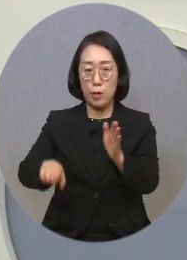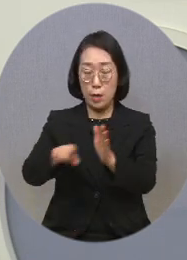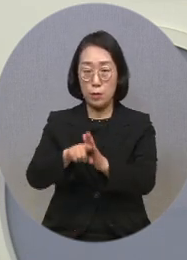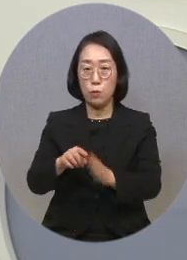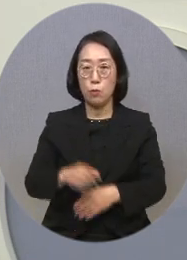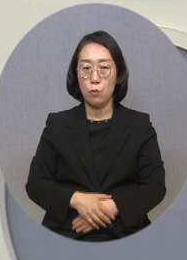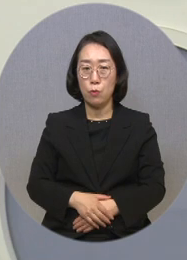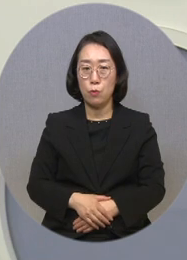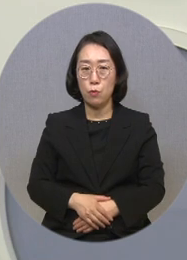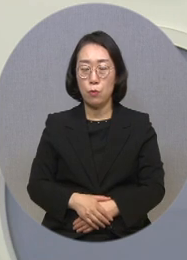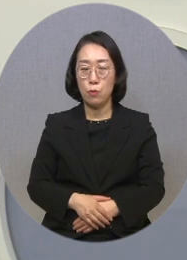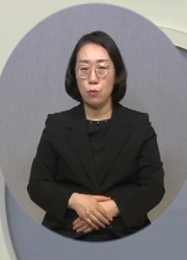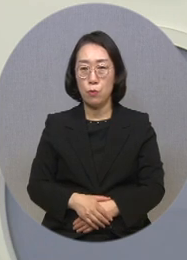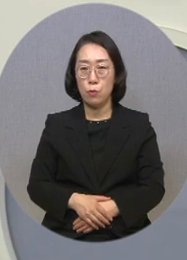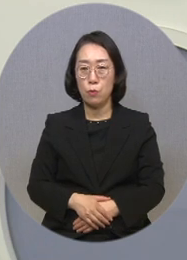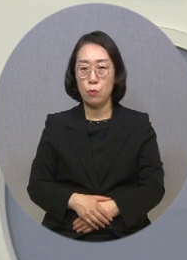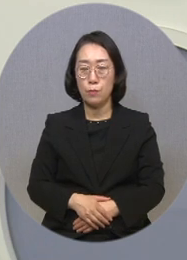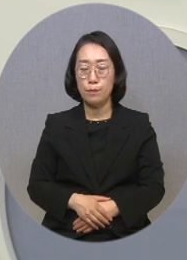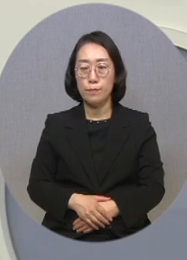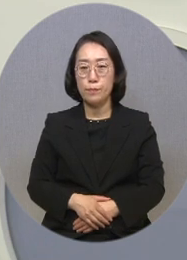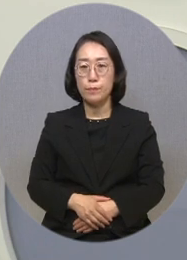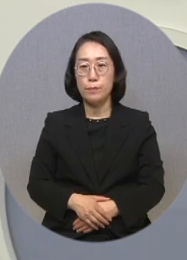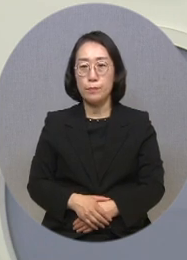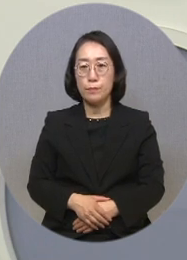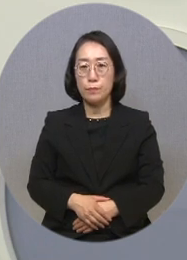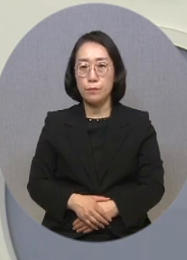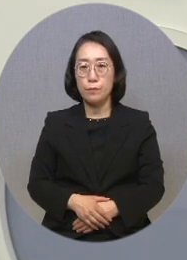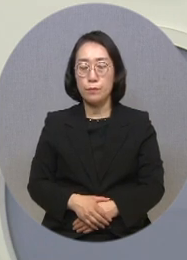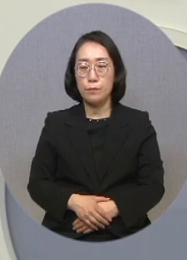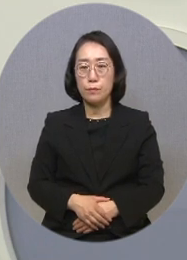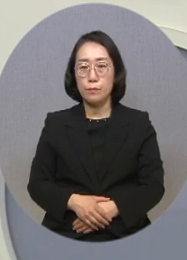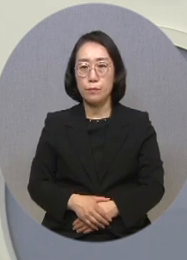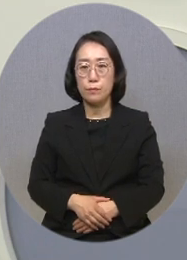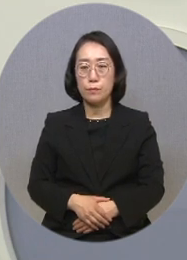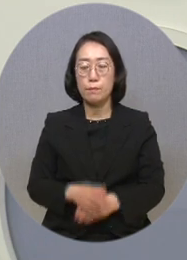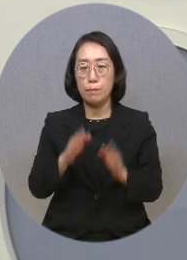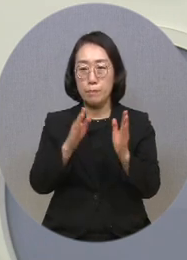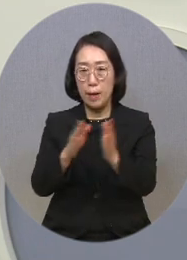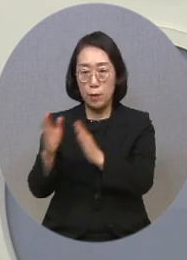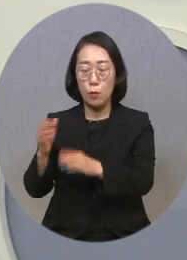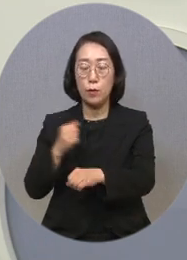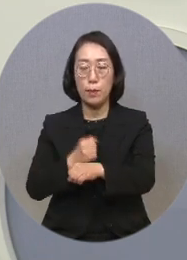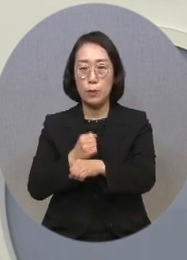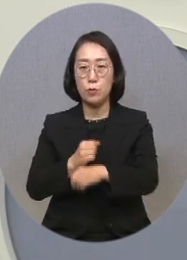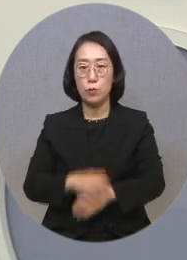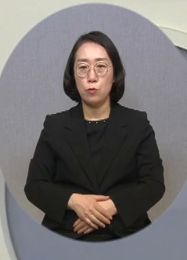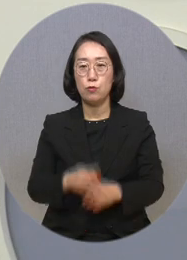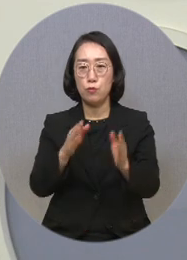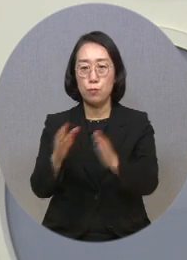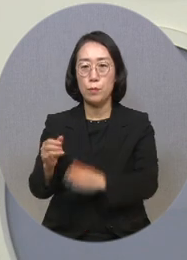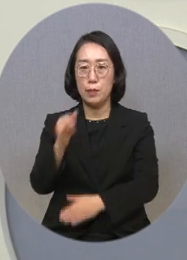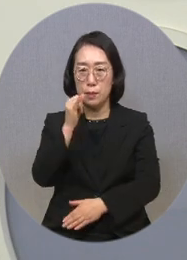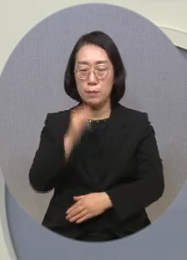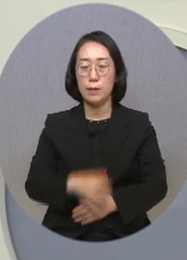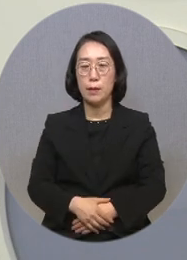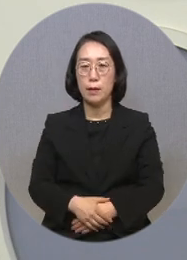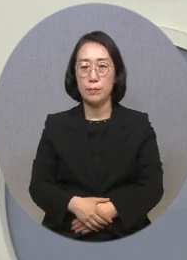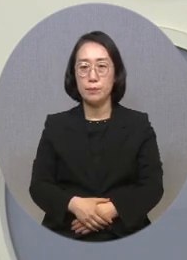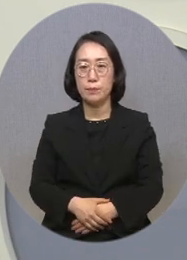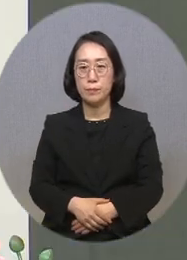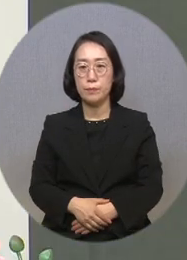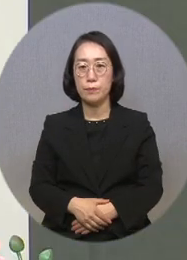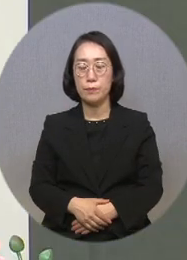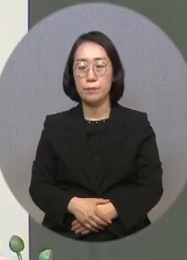그동안 수행도 하고 또 그러한 당군 성전도 마련하면서 준비하고 있습니다. 아, 그렇습니까?